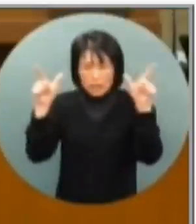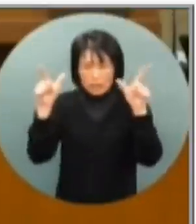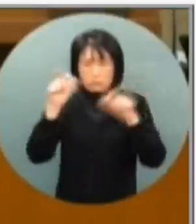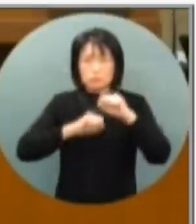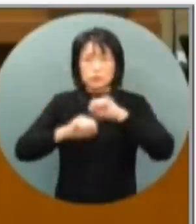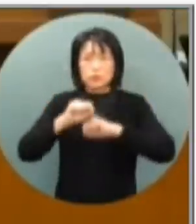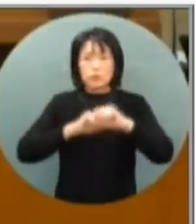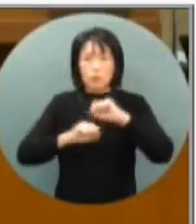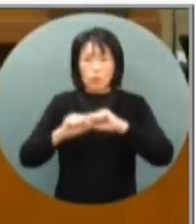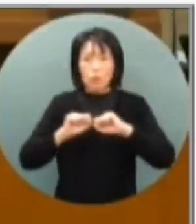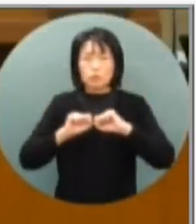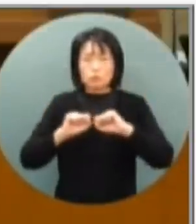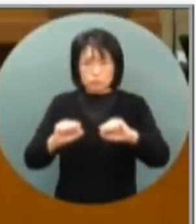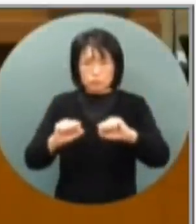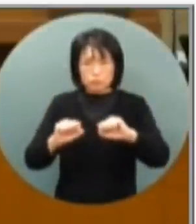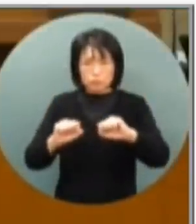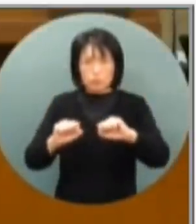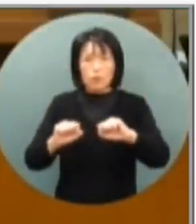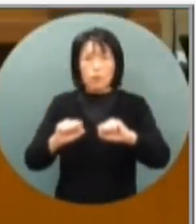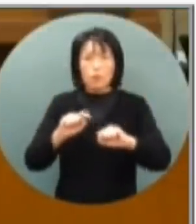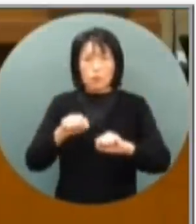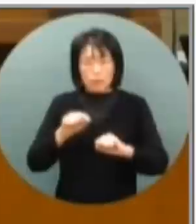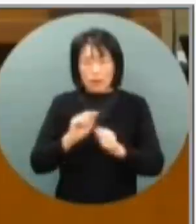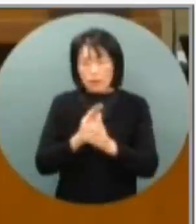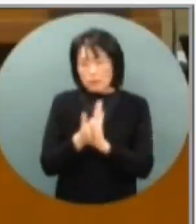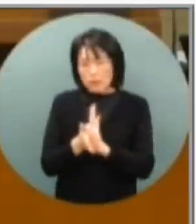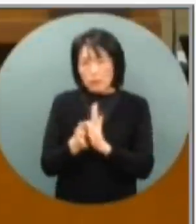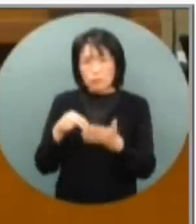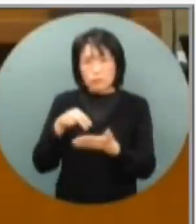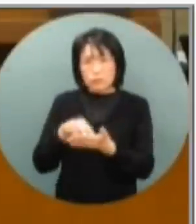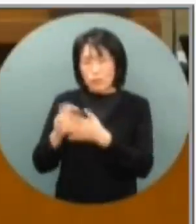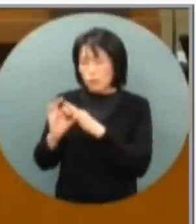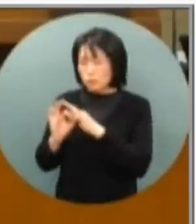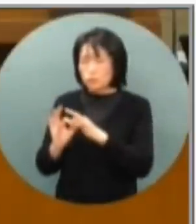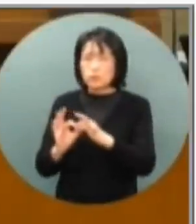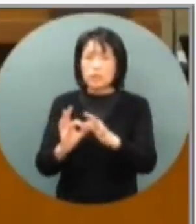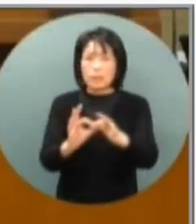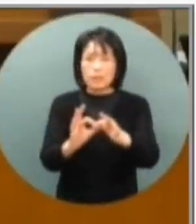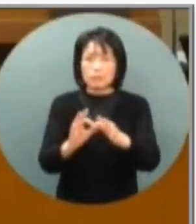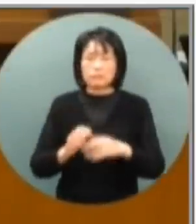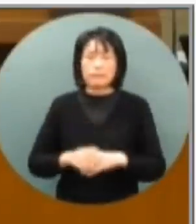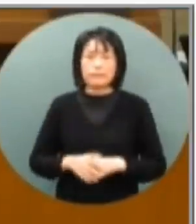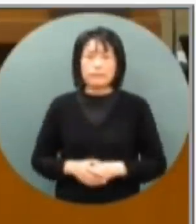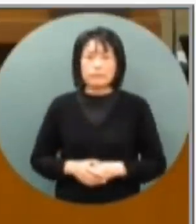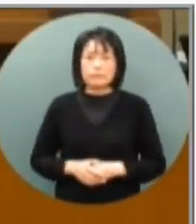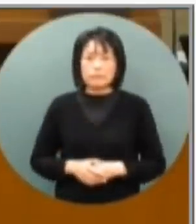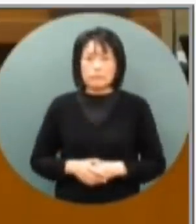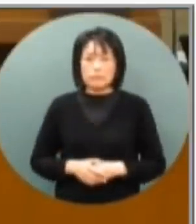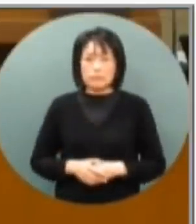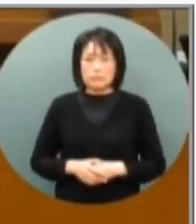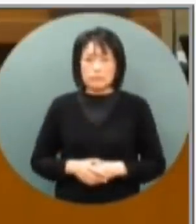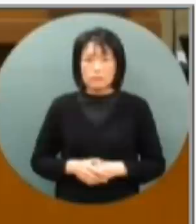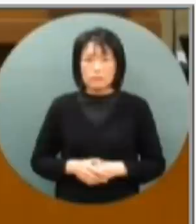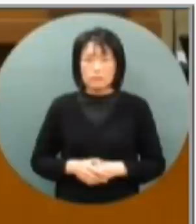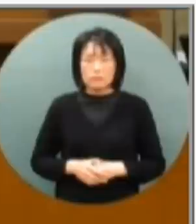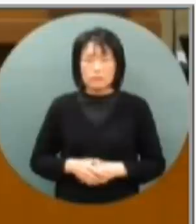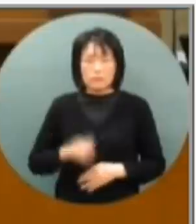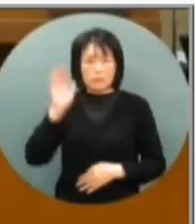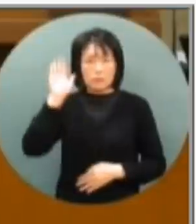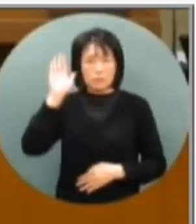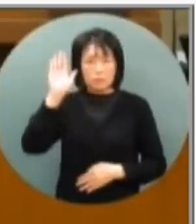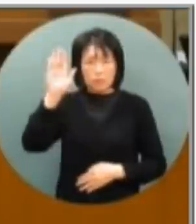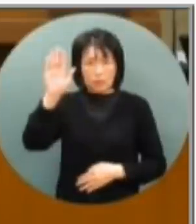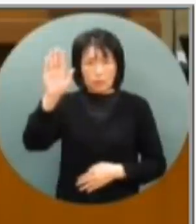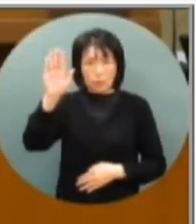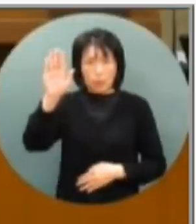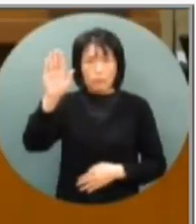あの私どももあのずっと継続して、続けてきている、ところでございます。まあ、今後も、こ